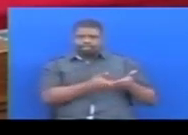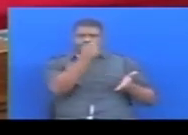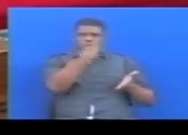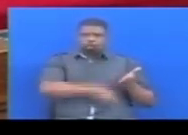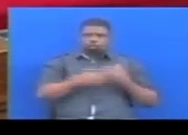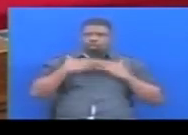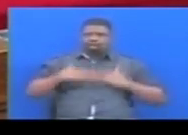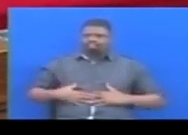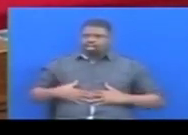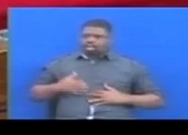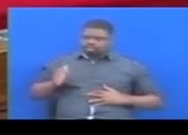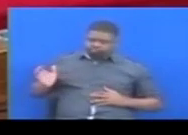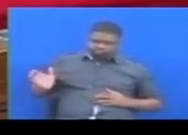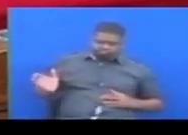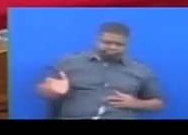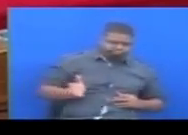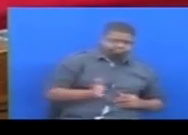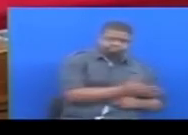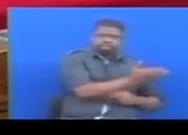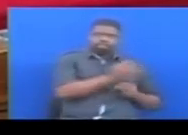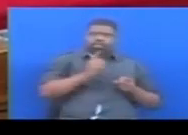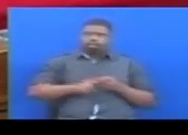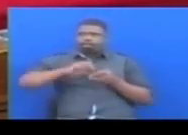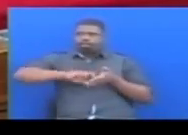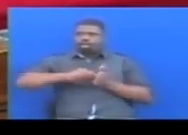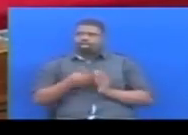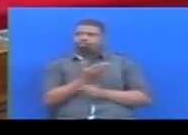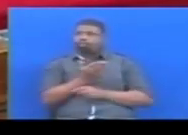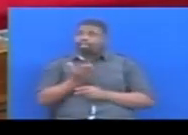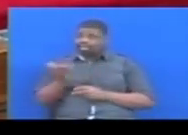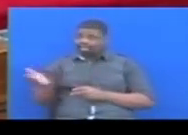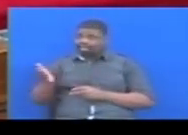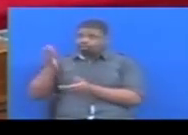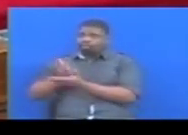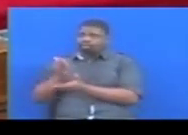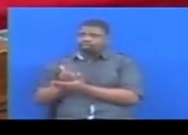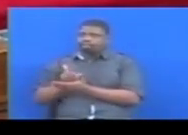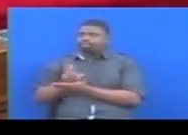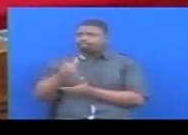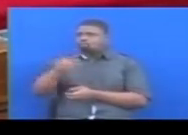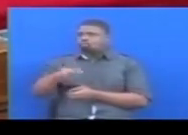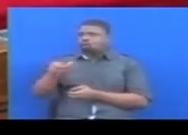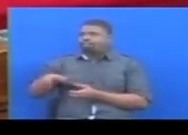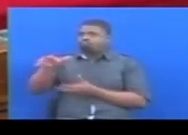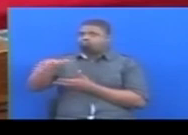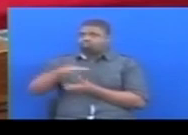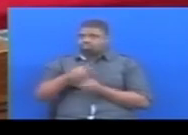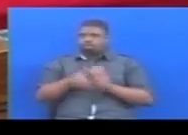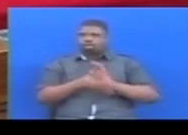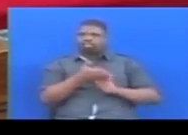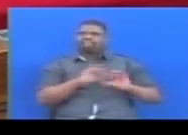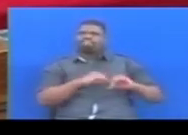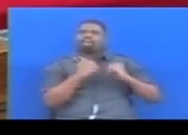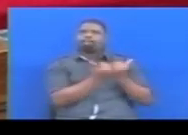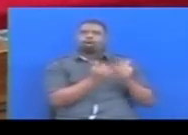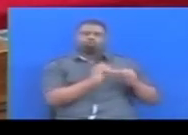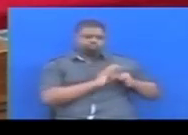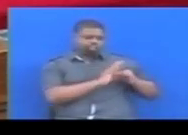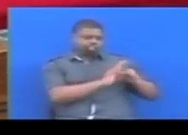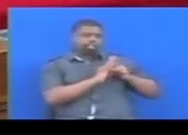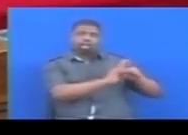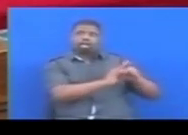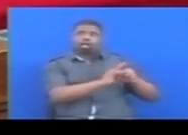zenyewe zimeondolewa. Mheshimiwa Naibu Spika, mkakati mwingine ni kuhakikisha wavuvi wanaanzisha vyama vya ushirika ili waweze kunufaika na